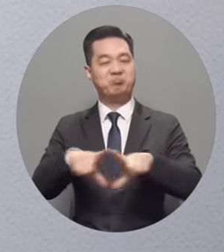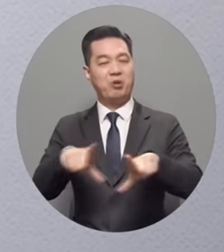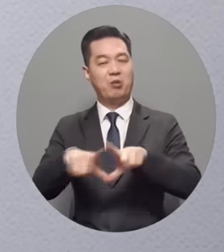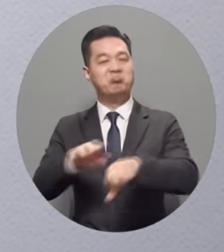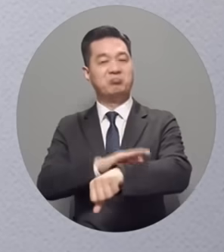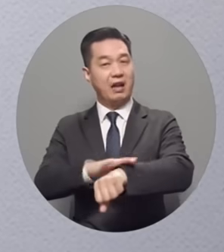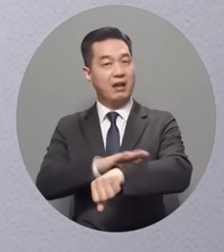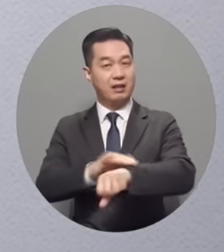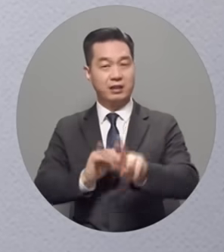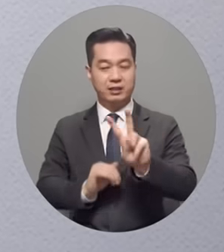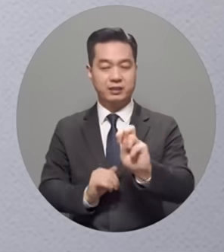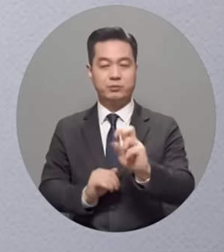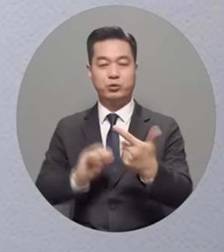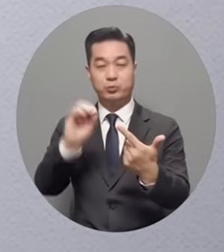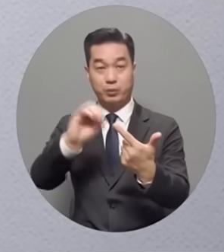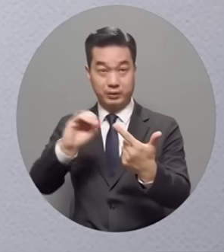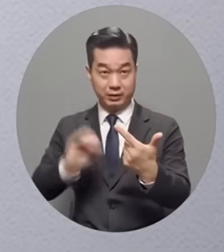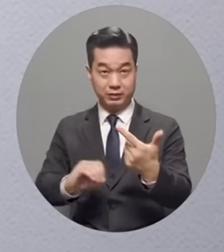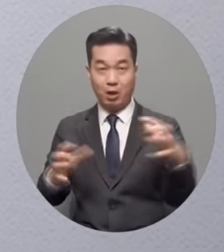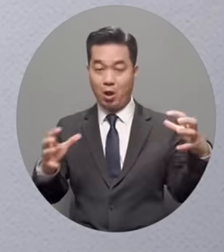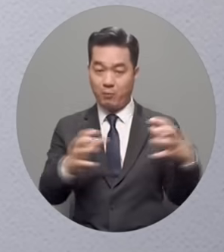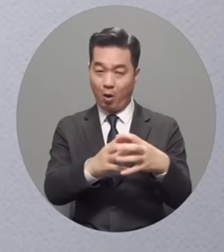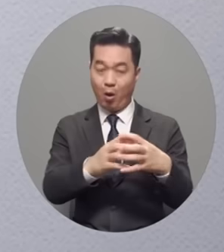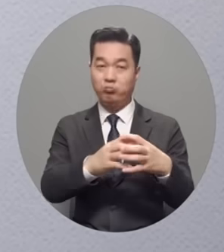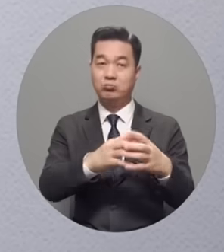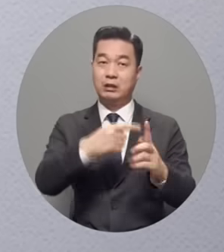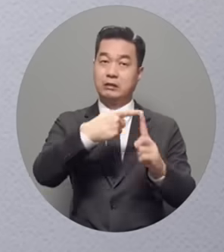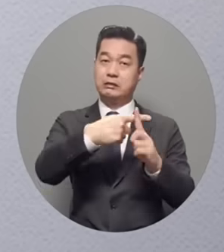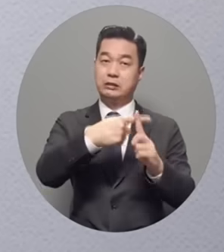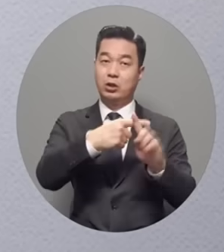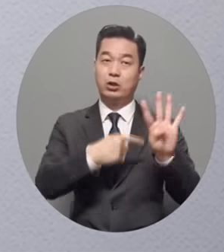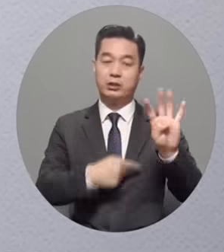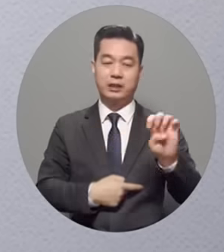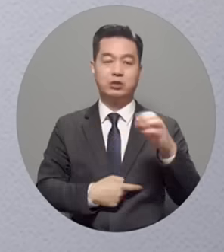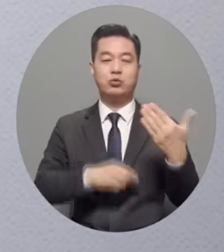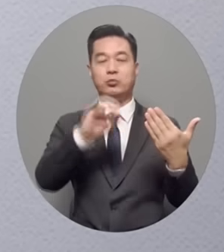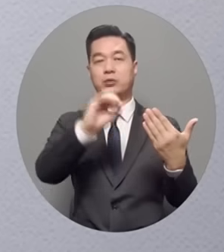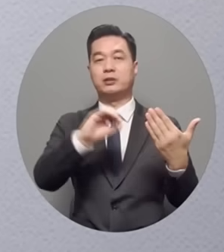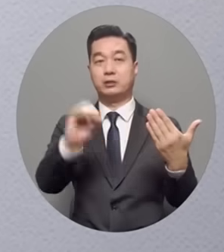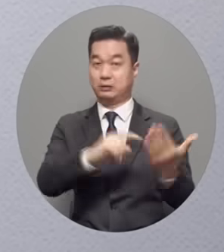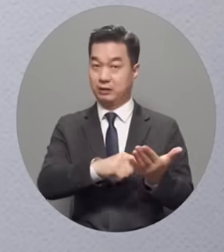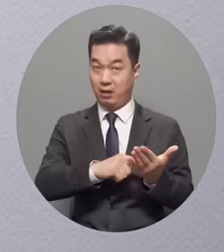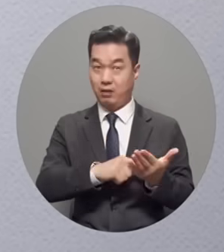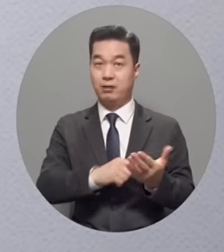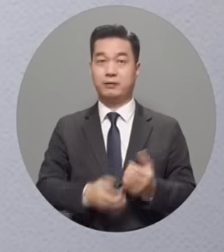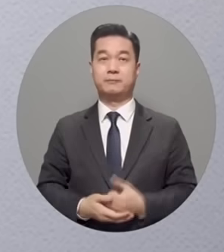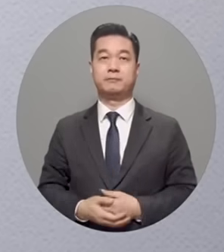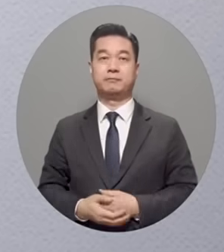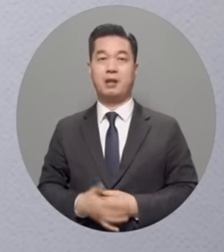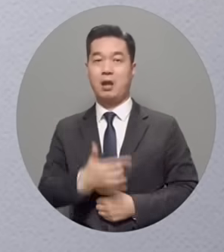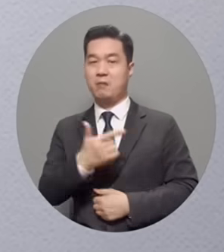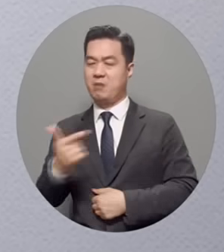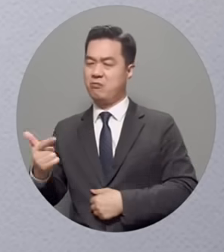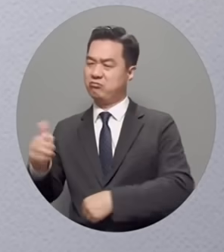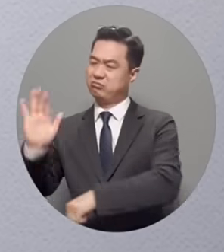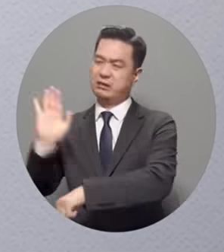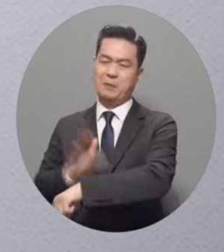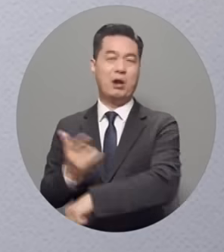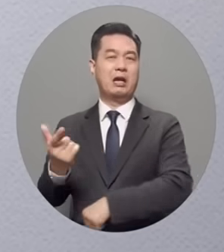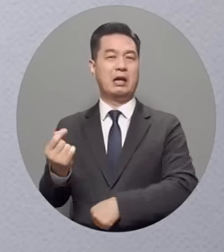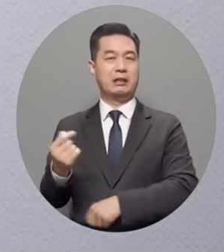것이다 26%로 긍정적인 기대가 49%로 나타났습니다. 매우 잘 못할